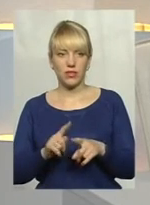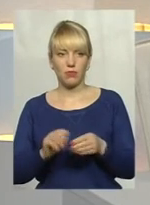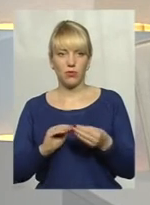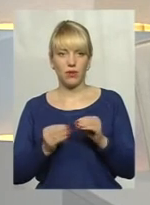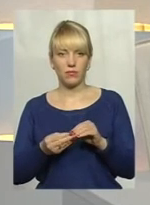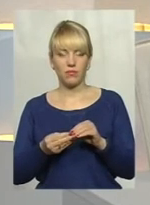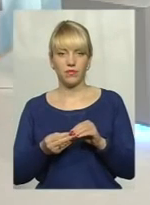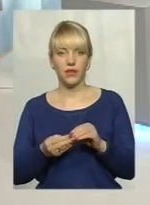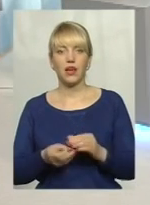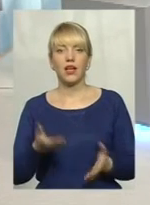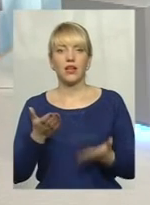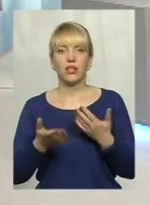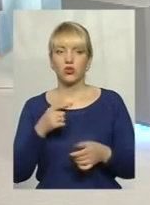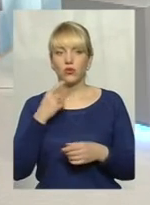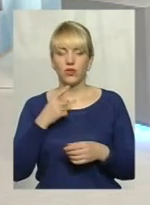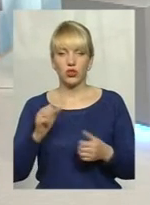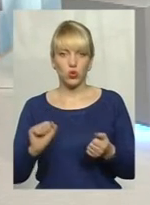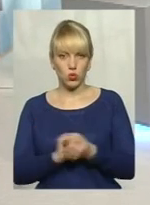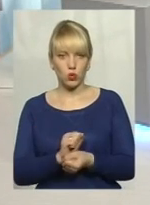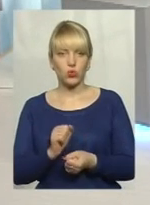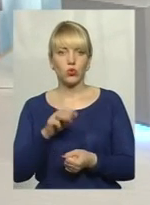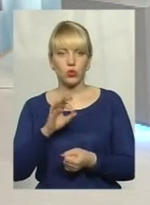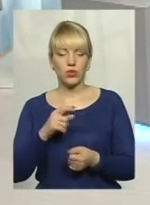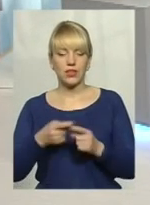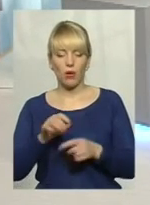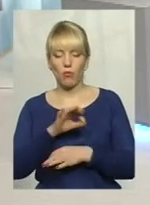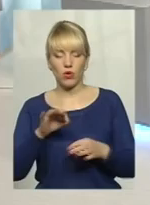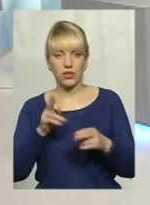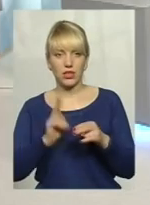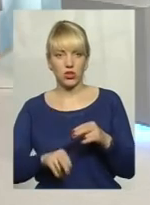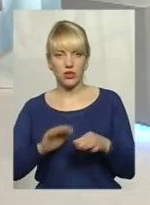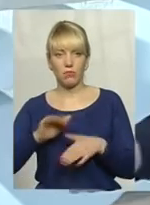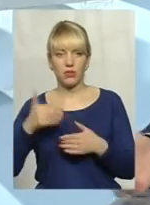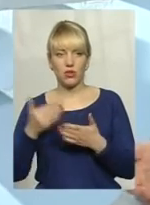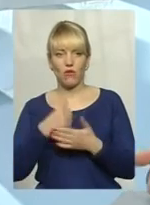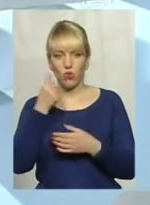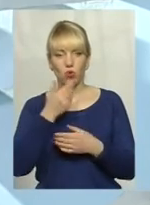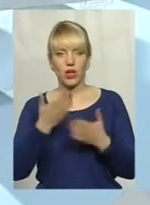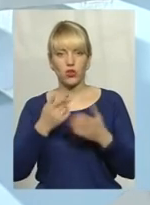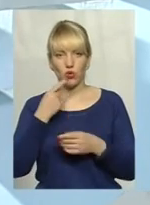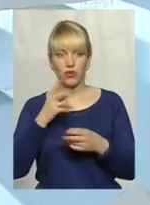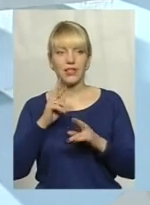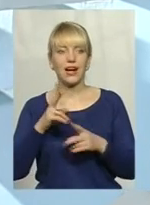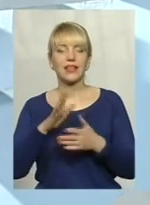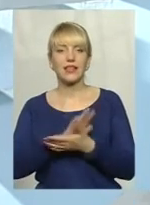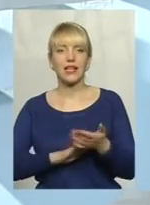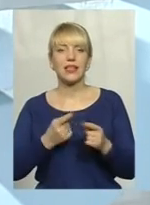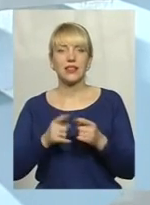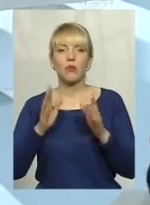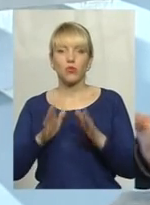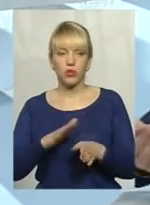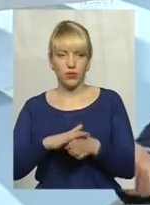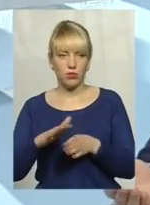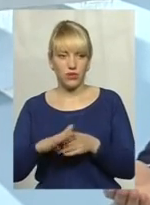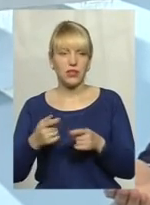проблеми? Ну, якщо так говорити сухо, то проект закінчується після нового року. Угу. Якщо говорити, ну, насправді, як все буде далі відбуватись, ми розуміємо, що